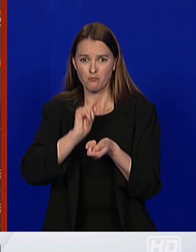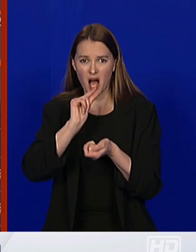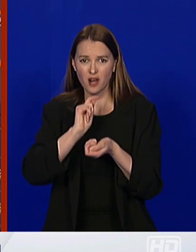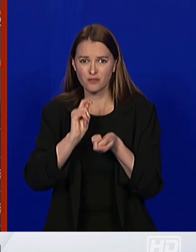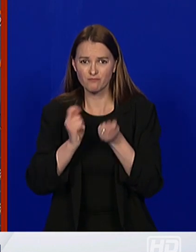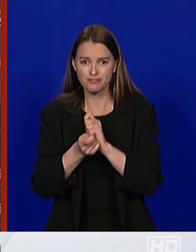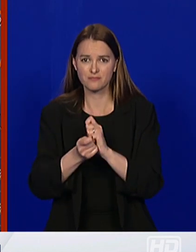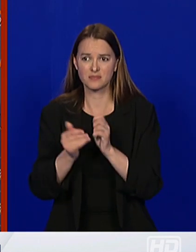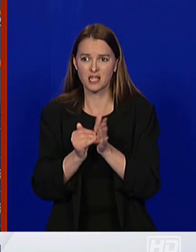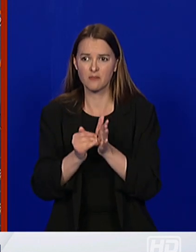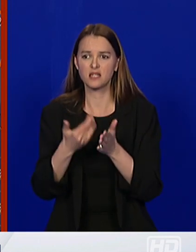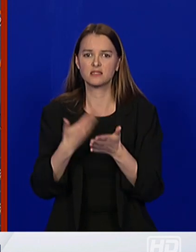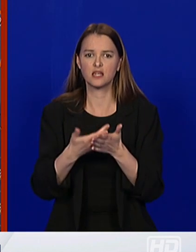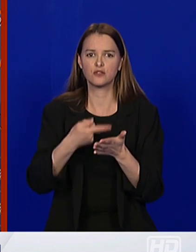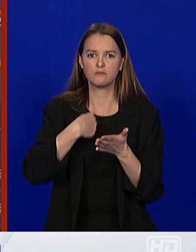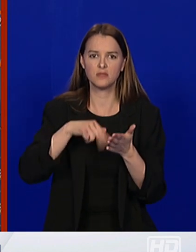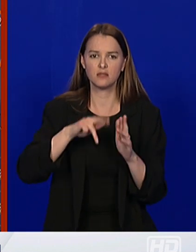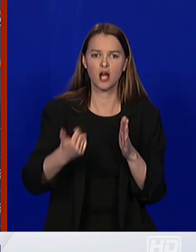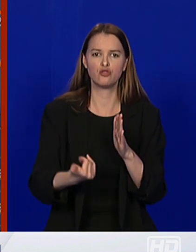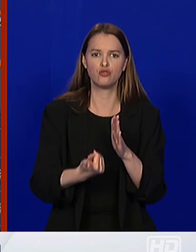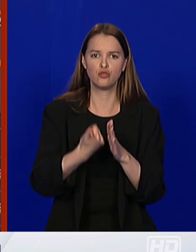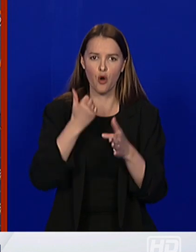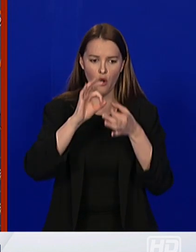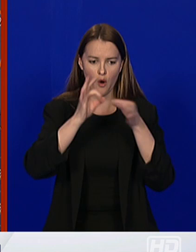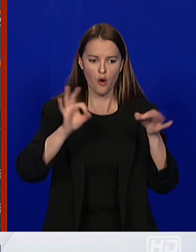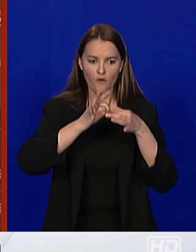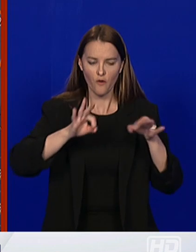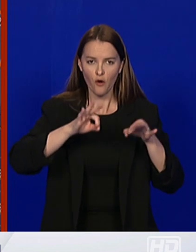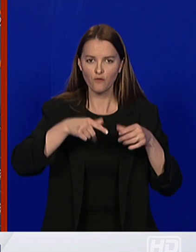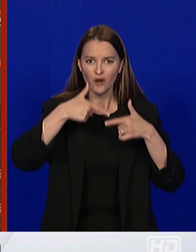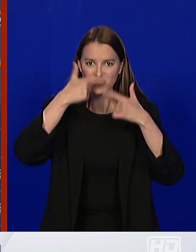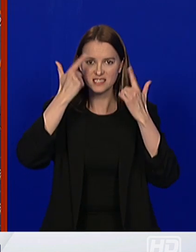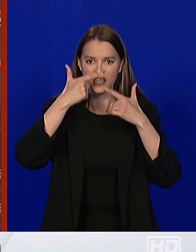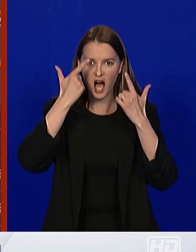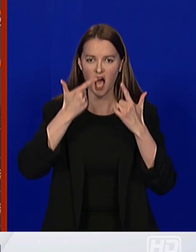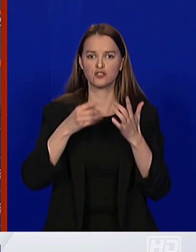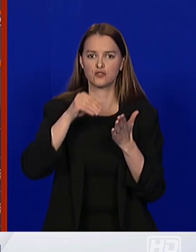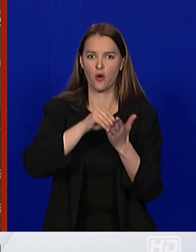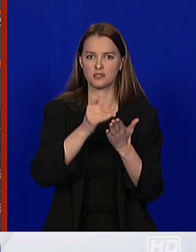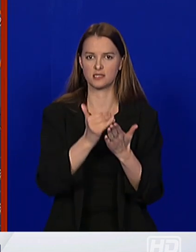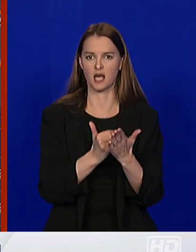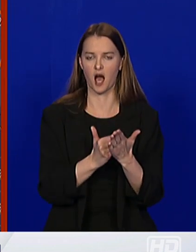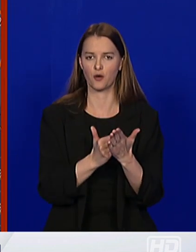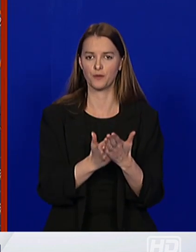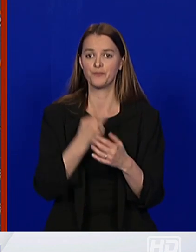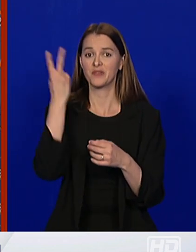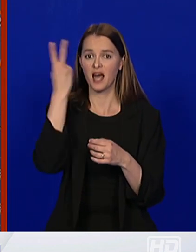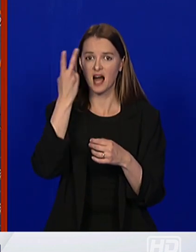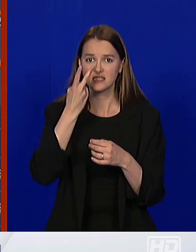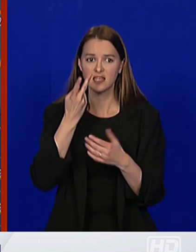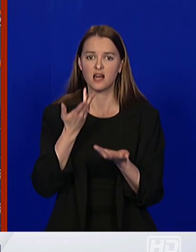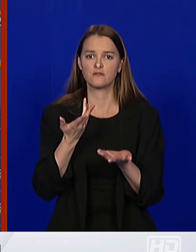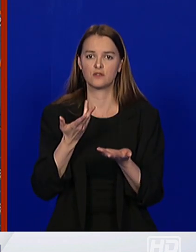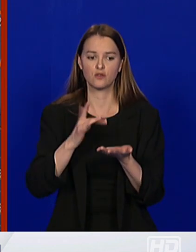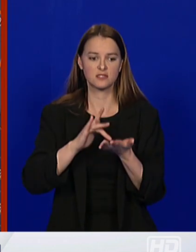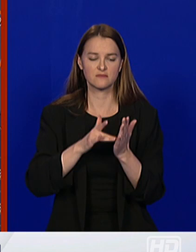donijeli definiciju koja je sad jasna i precizna zakonska. Ali naravno da je svuda tamo u zakonu